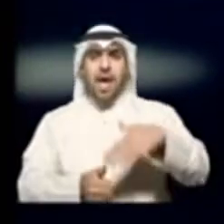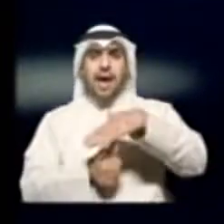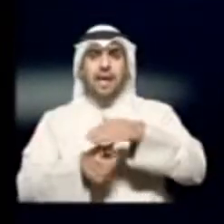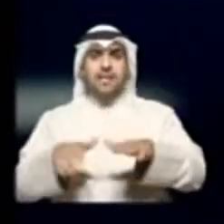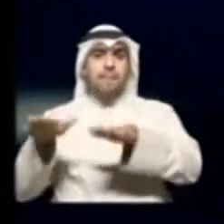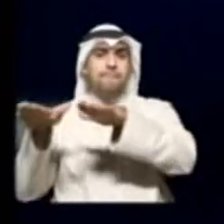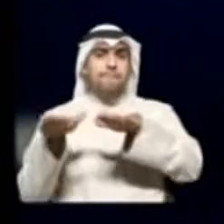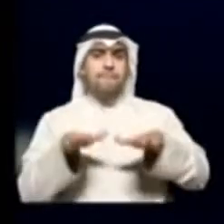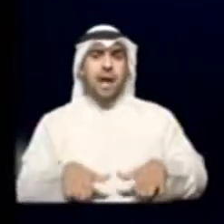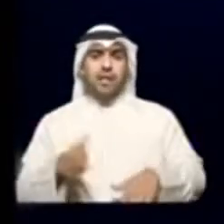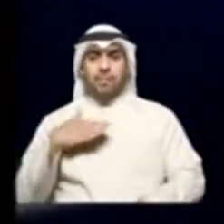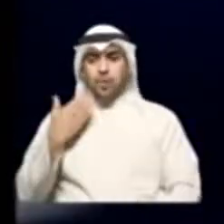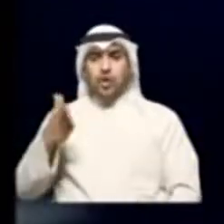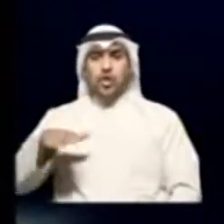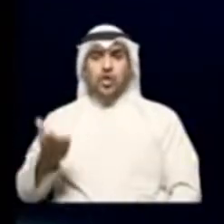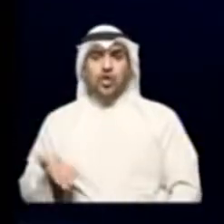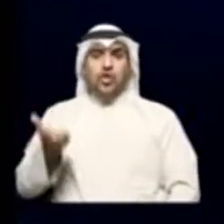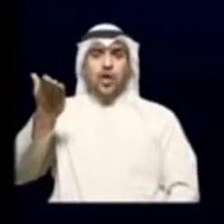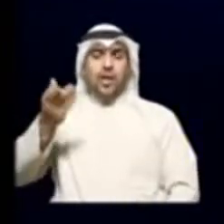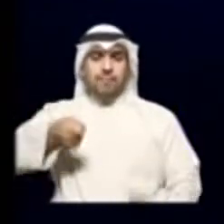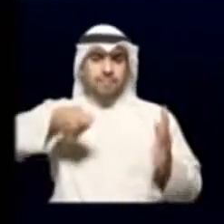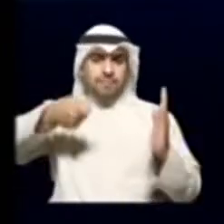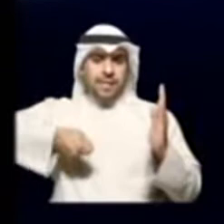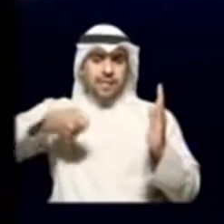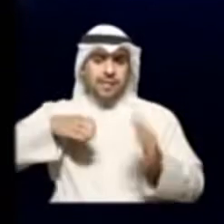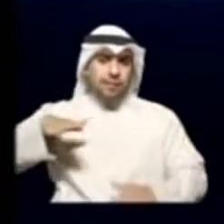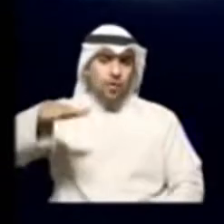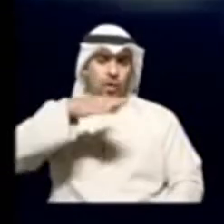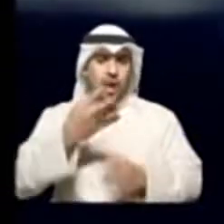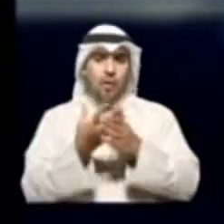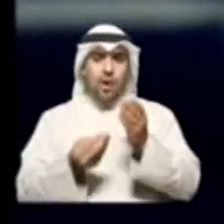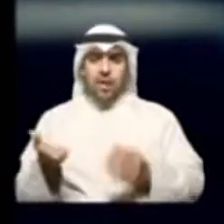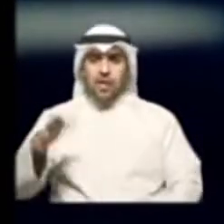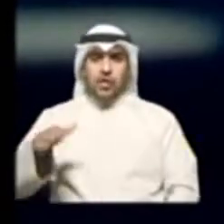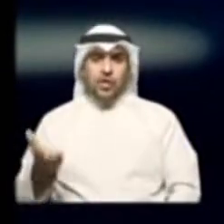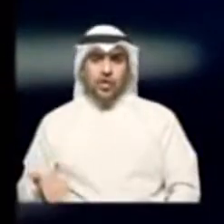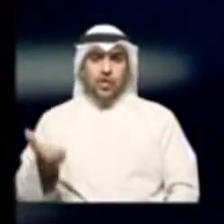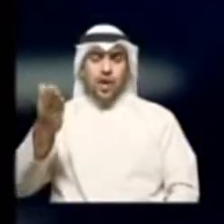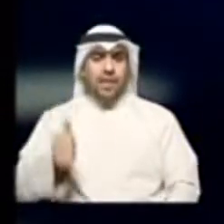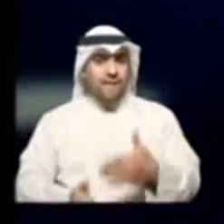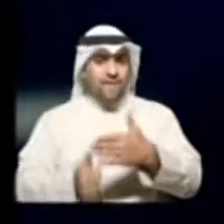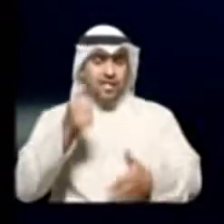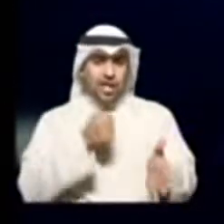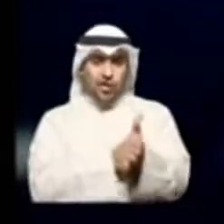علي جراح الصباح والطلبة والطالبات المتفوقين من أبناء الشهداء خلال الأعوام الدراسية